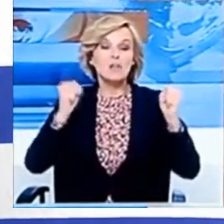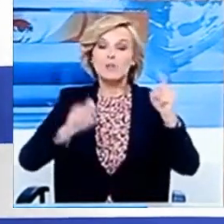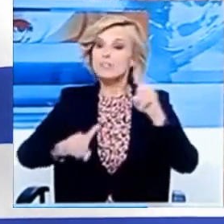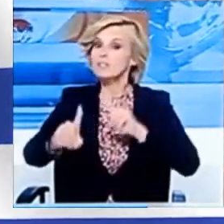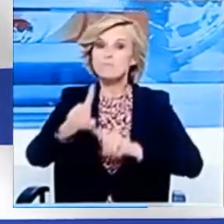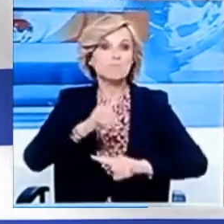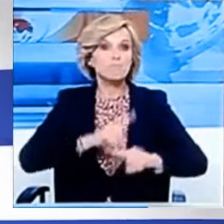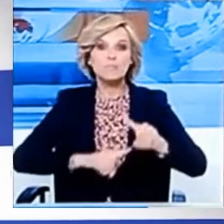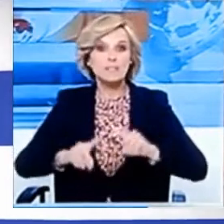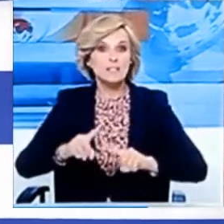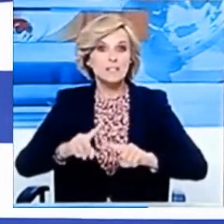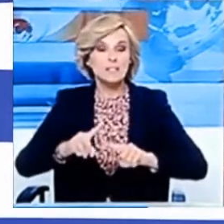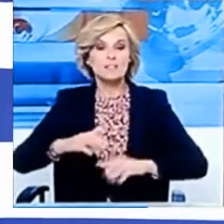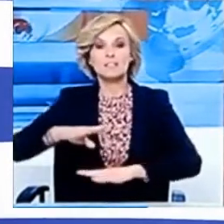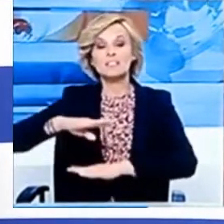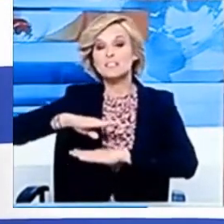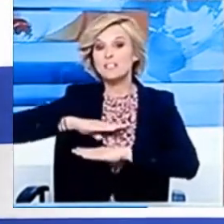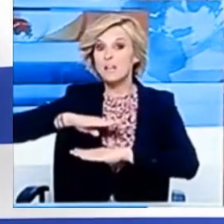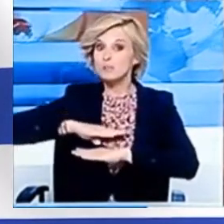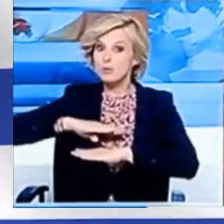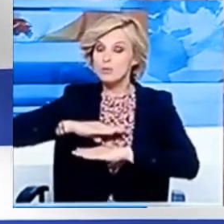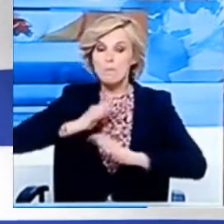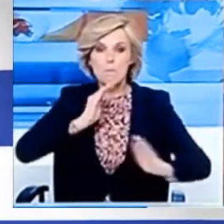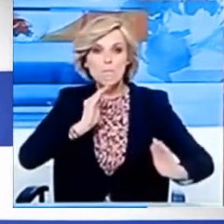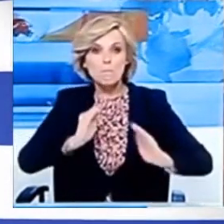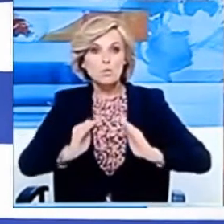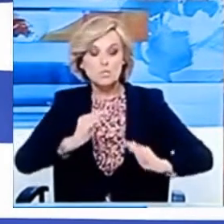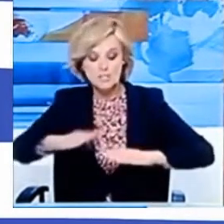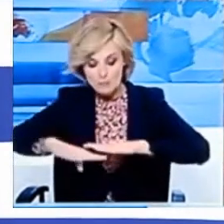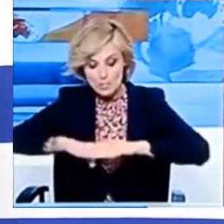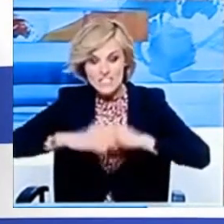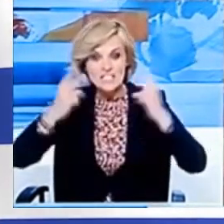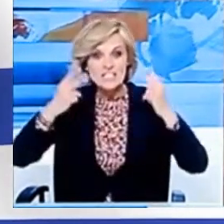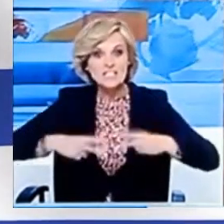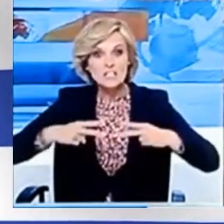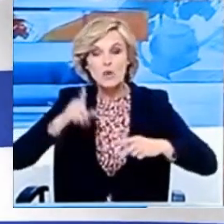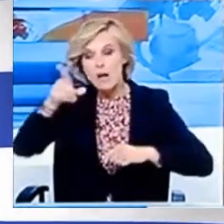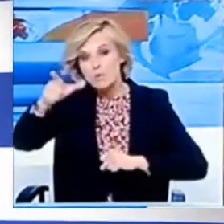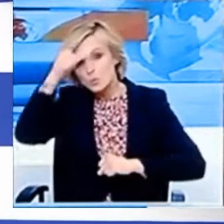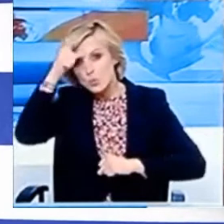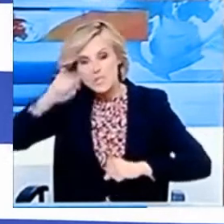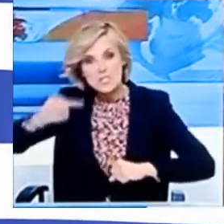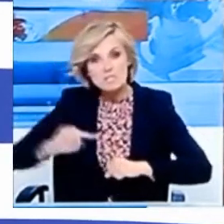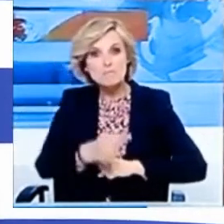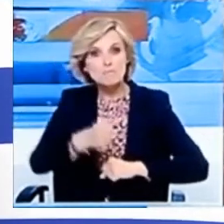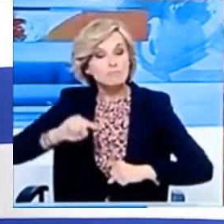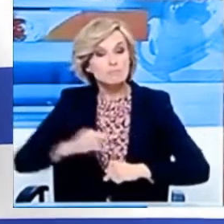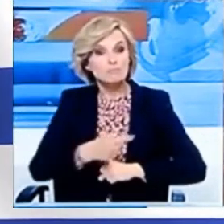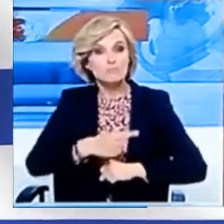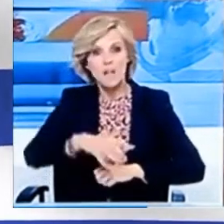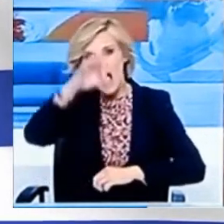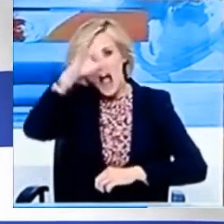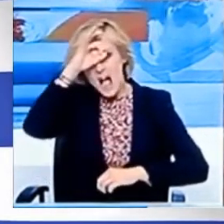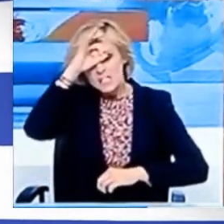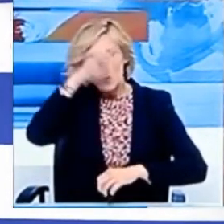χώρα. Οι ένοπλες δυνάμεις που προστατεύουν τα σύνορά μας από την επιθετικότητα της Τουρκίας. Τα σώματα